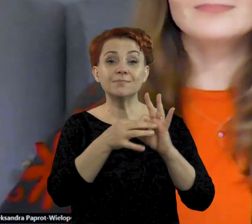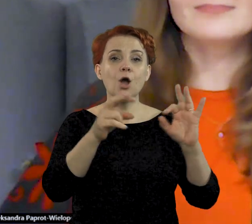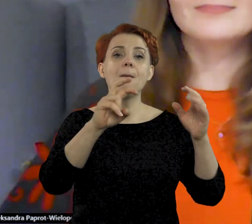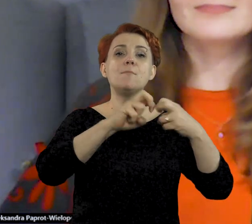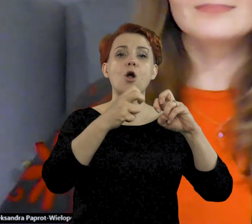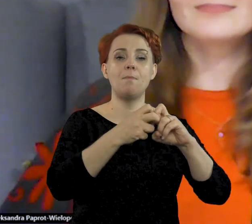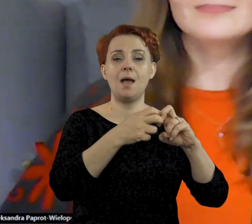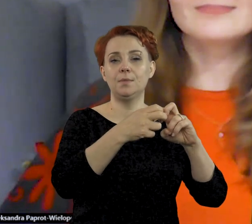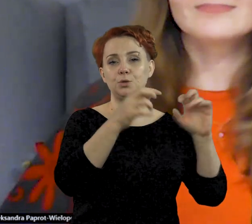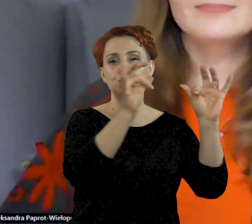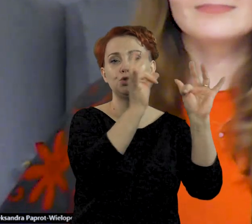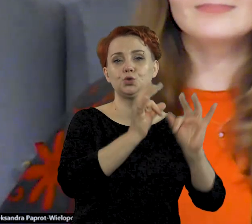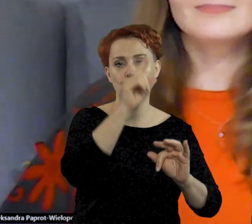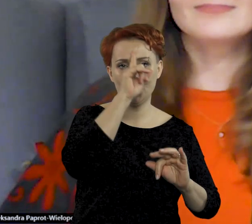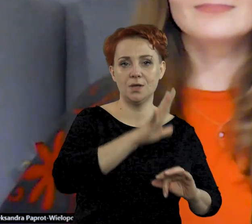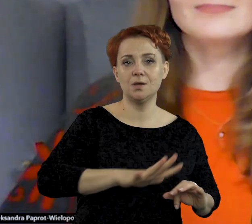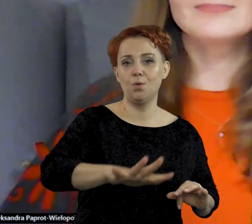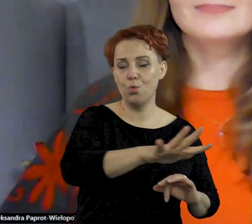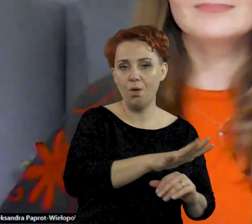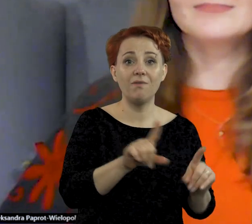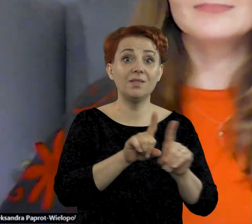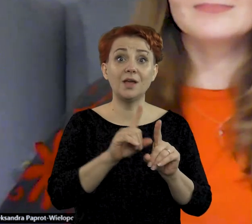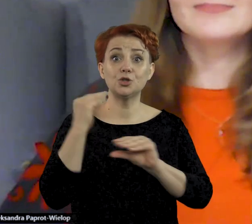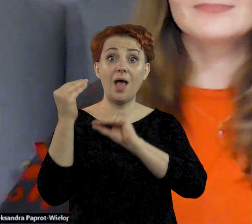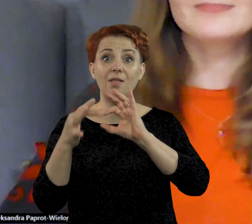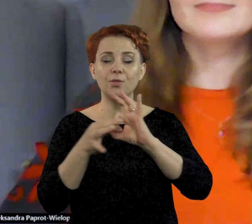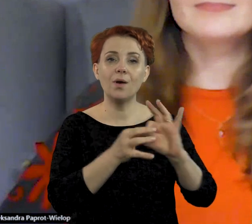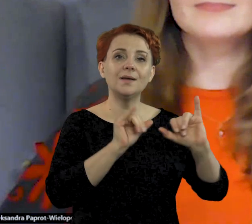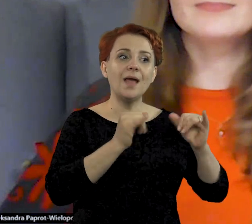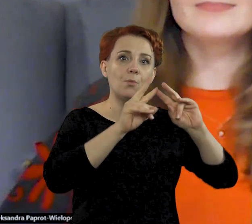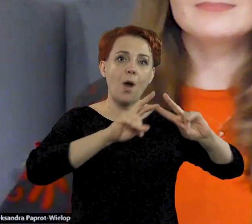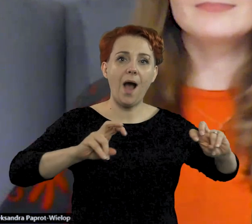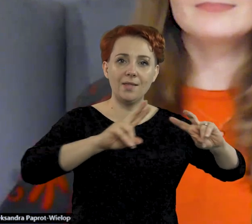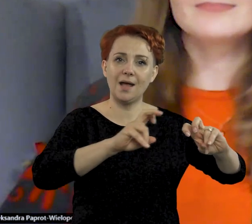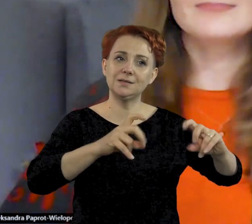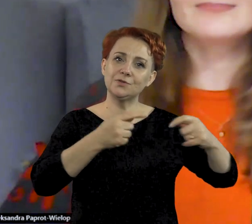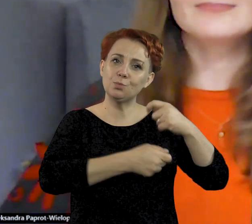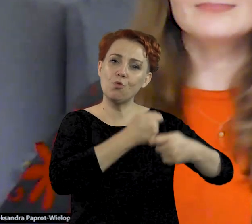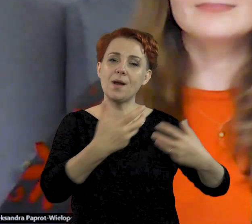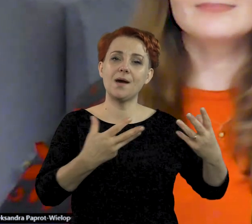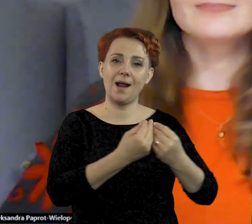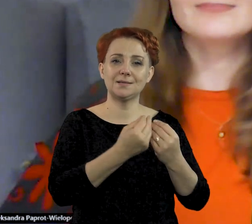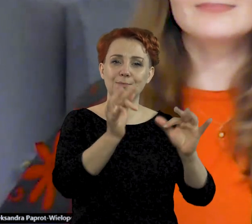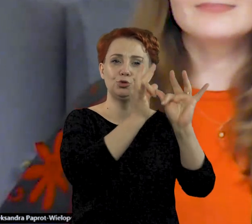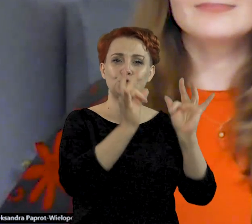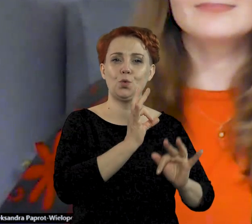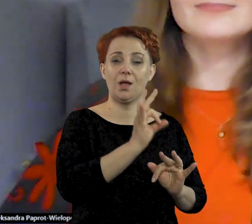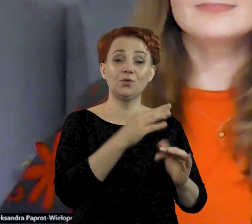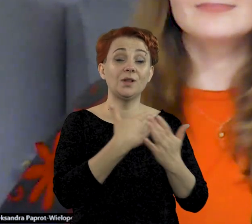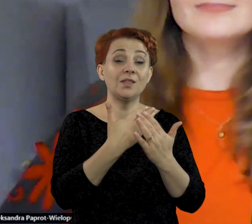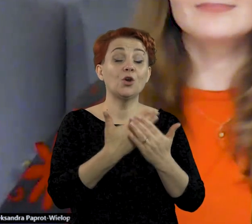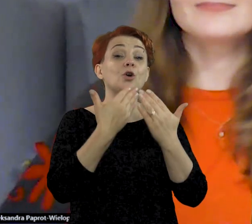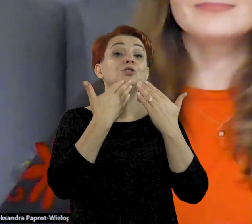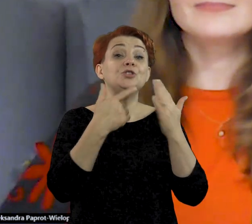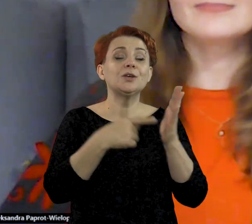miejscem etnografii i tym, jak ona z tą sztuką ludową pracowała, bo to w jakiś sposób pozwala nam redefiniować